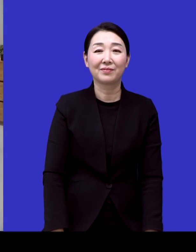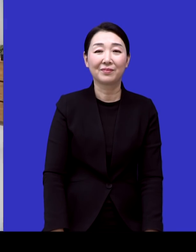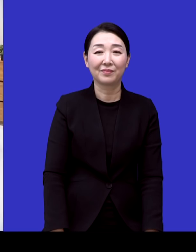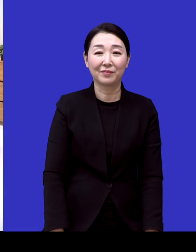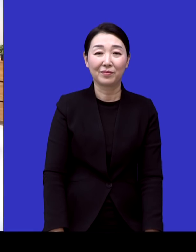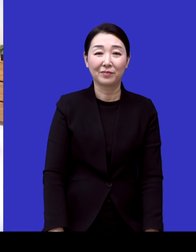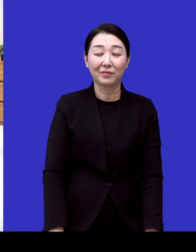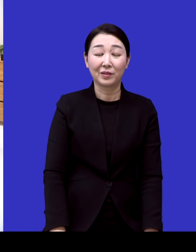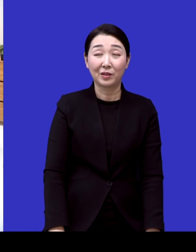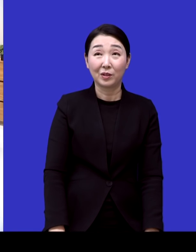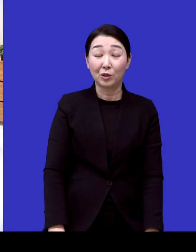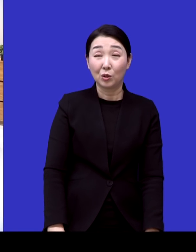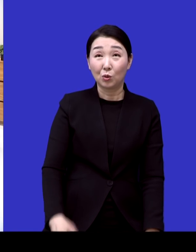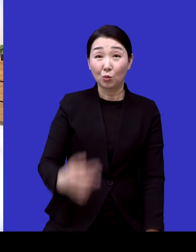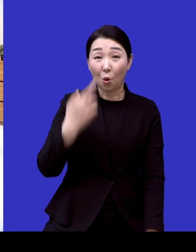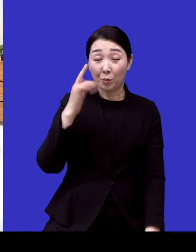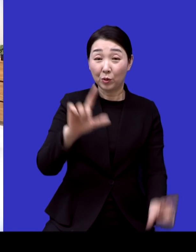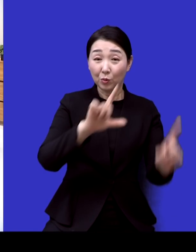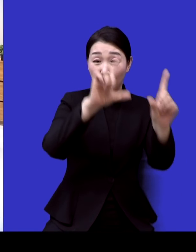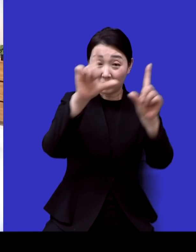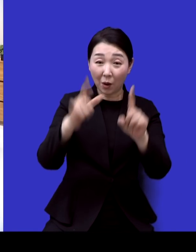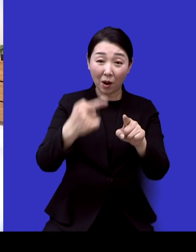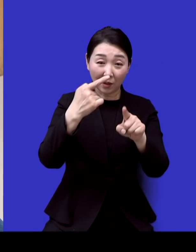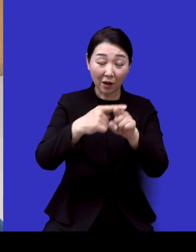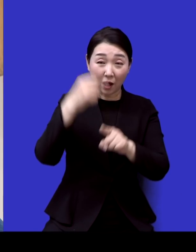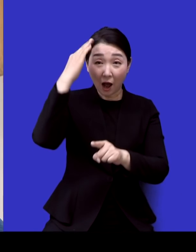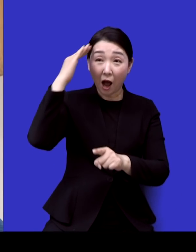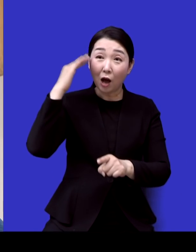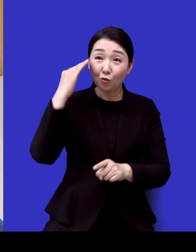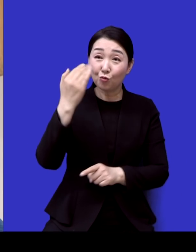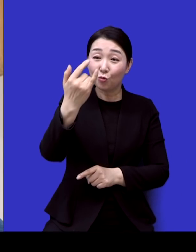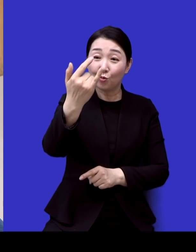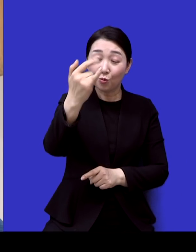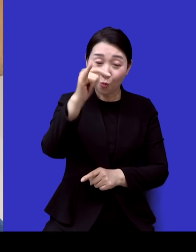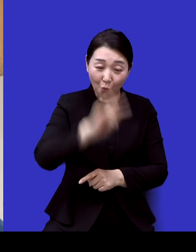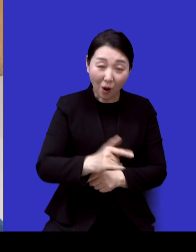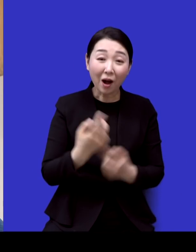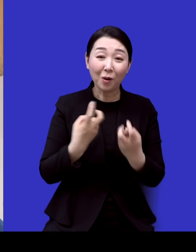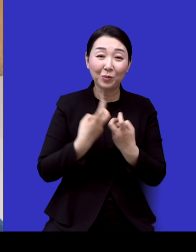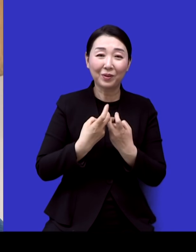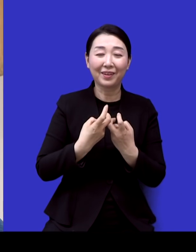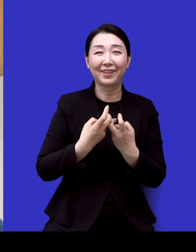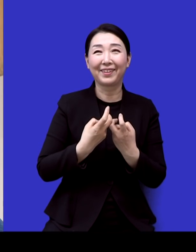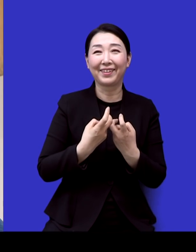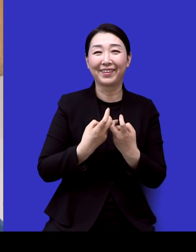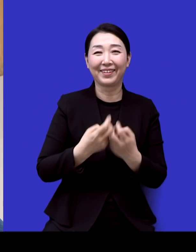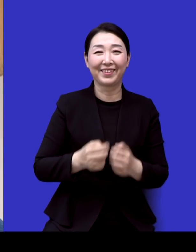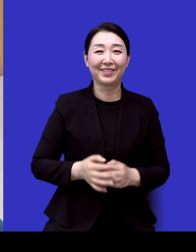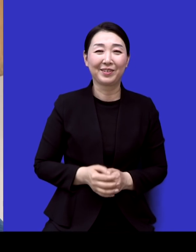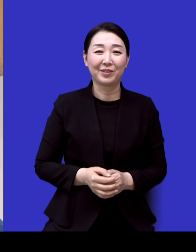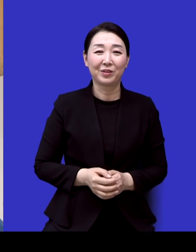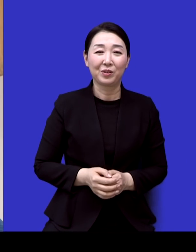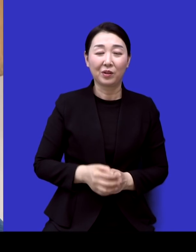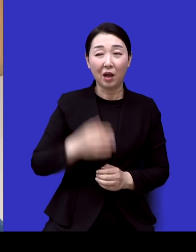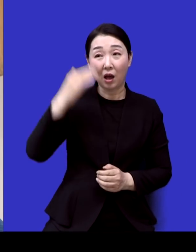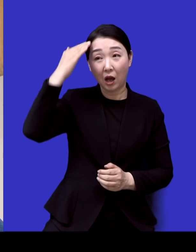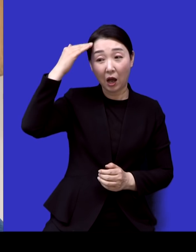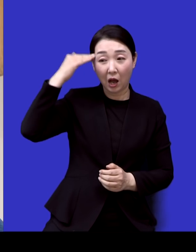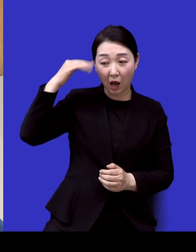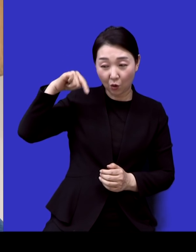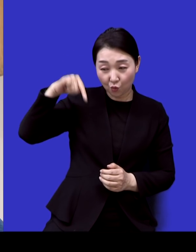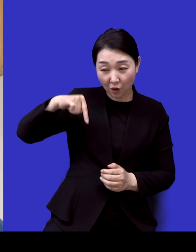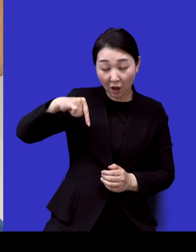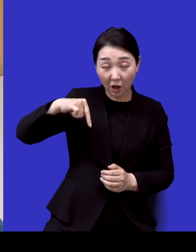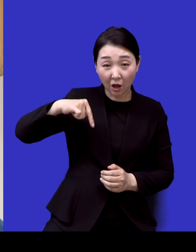그럼 그렇게 미군 생활 하시다가 어떻게 한국으로 오시게 됐어요? 그것도 참 재밌는데요. 예. 저는 한국에